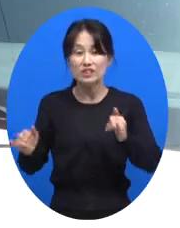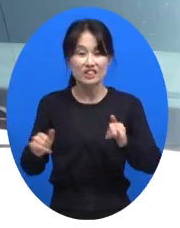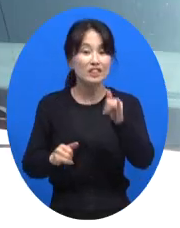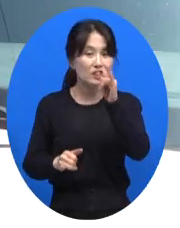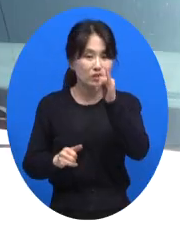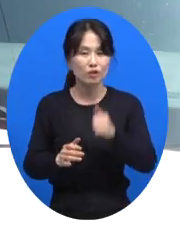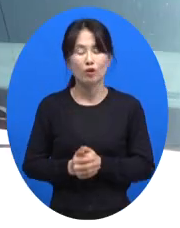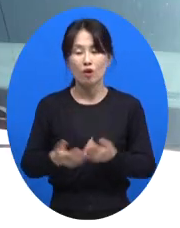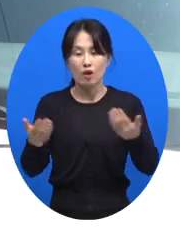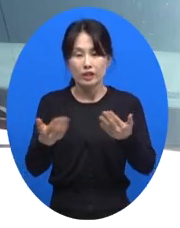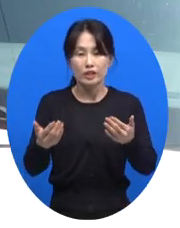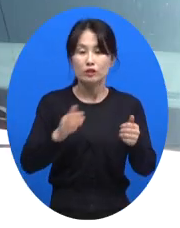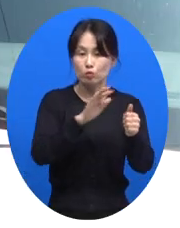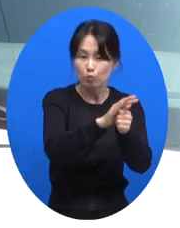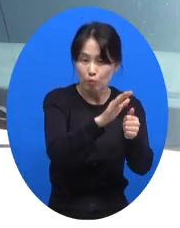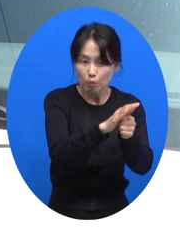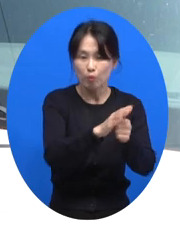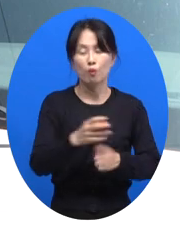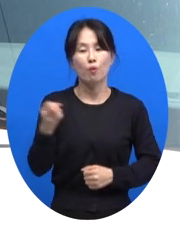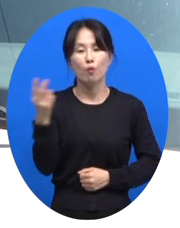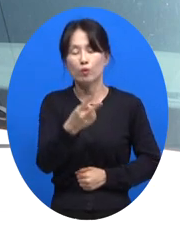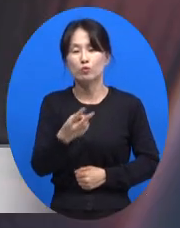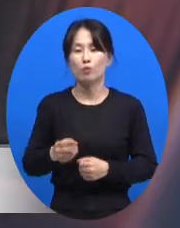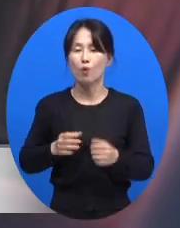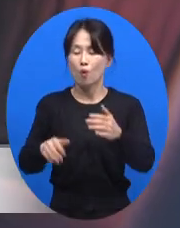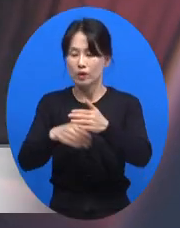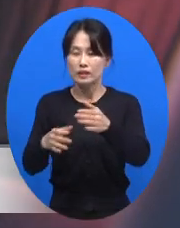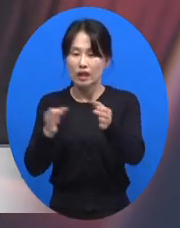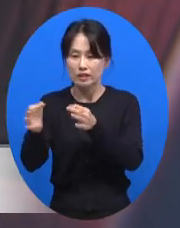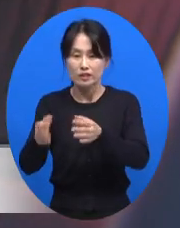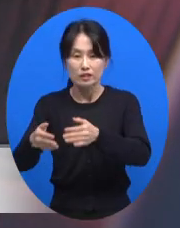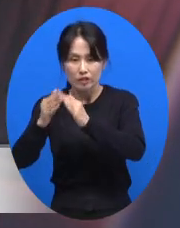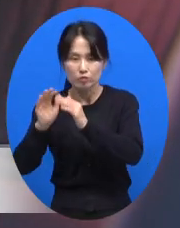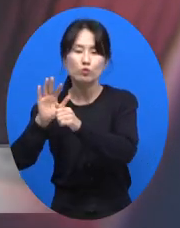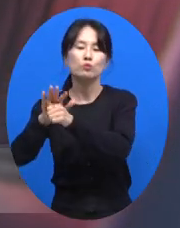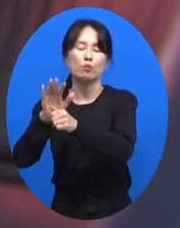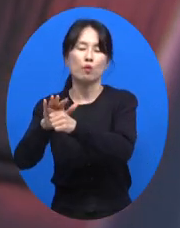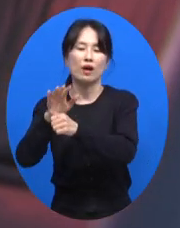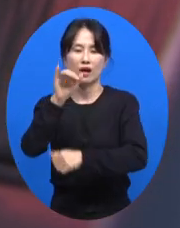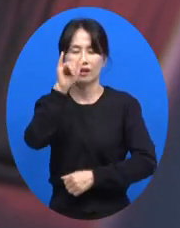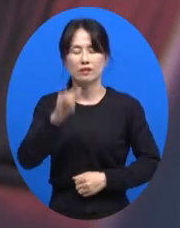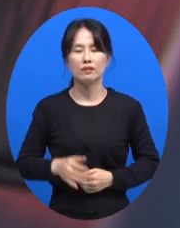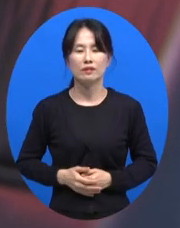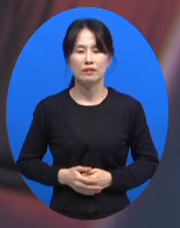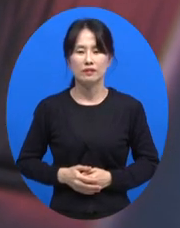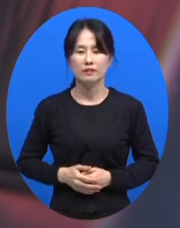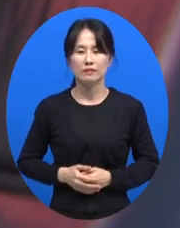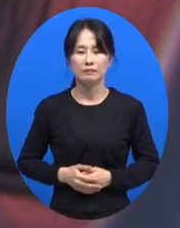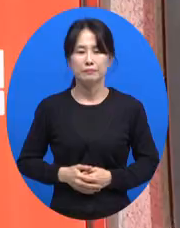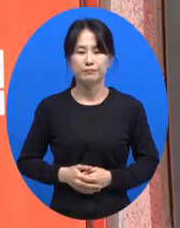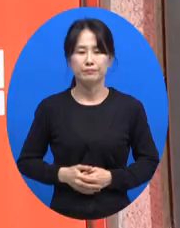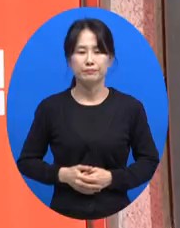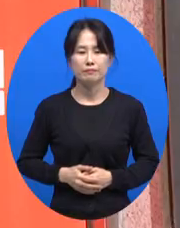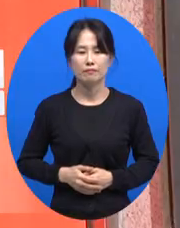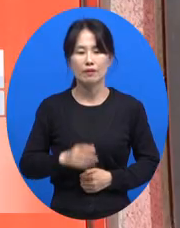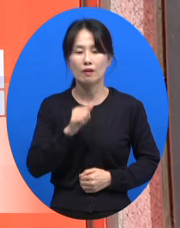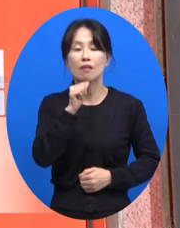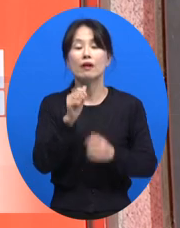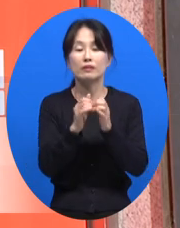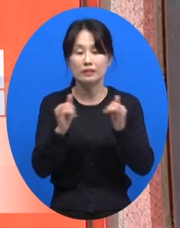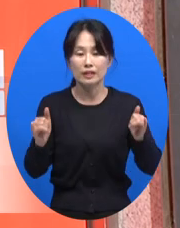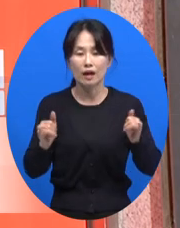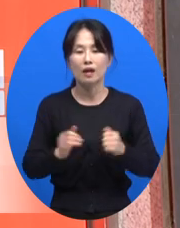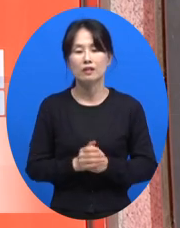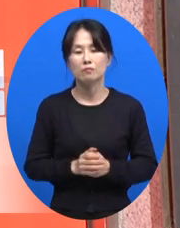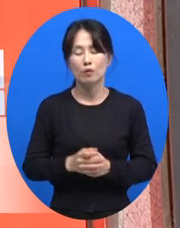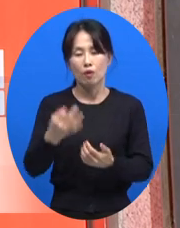있어 일자리만 제공하는 것이 아니라 자신만의 세탁소도 차릴 수 있도록 도와도 줍니다. 취약계층 같은